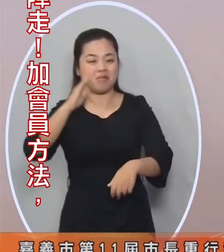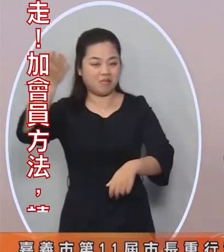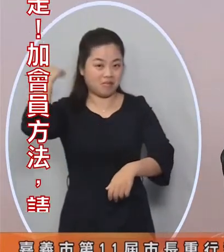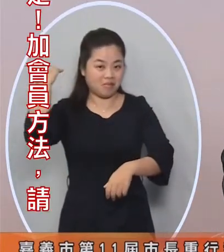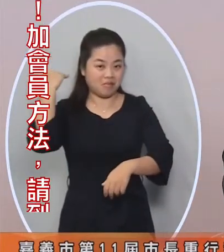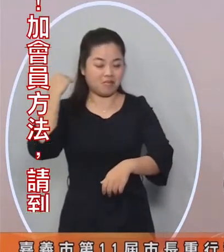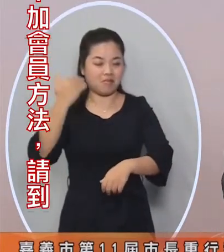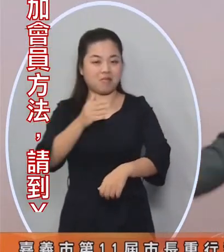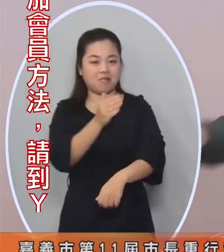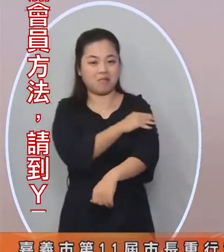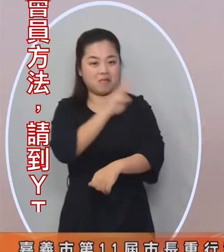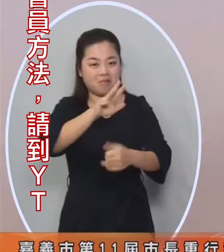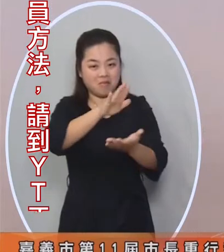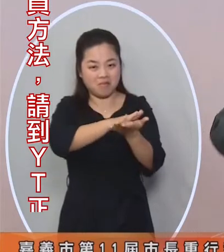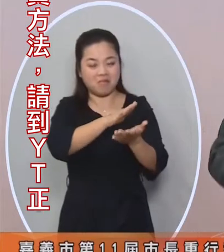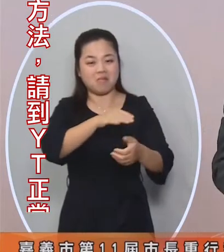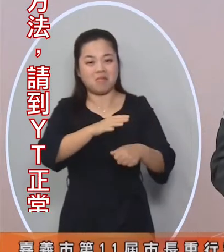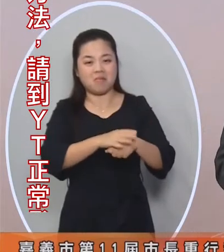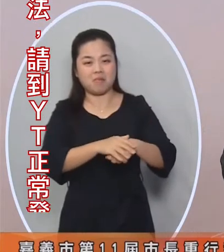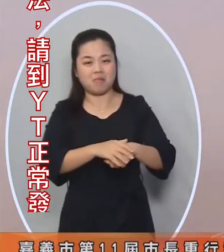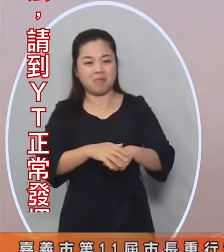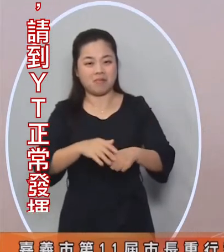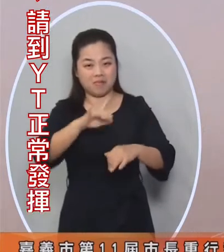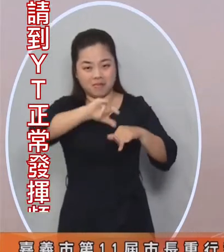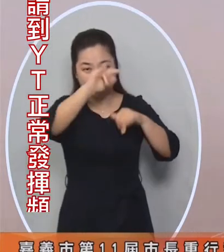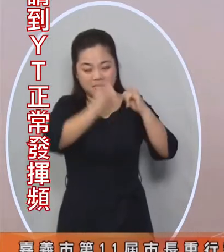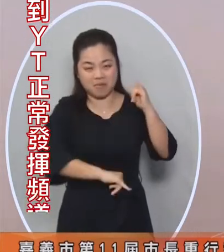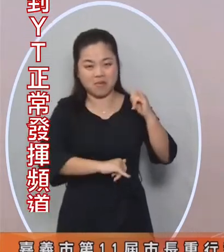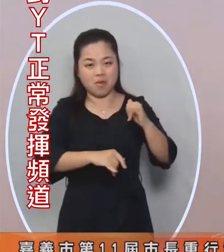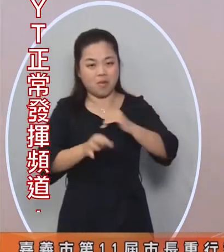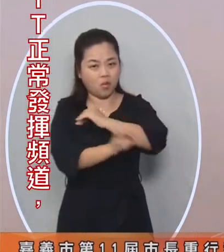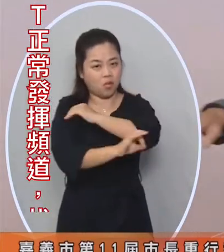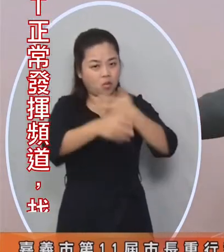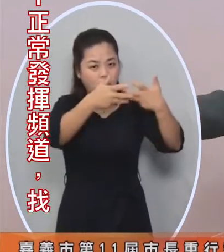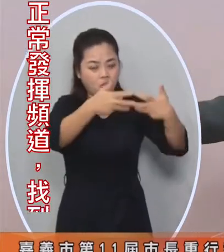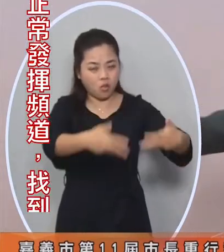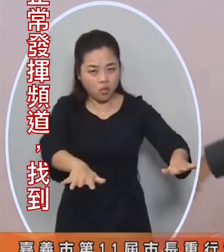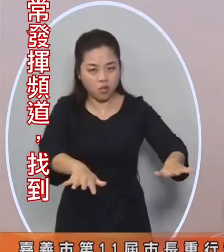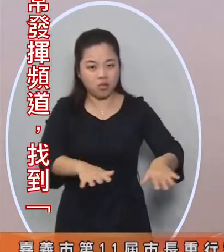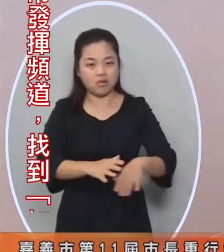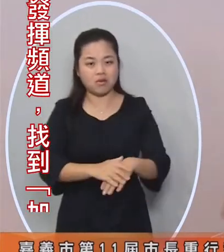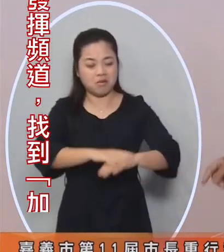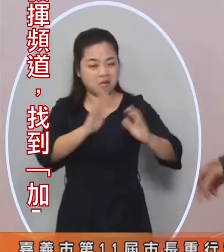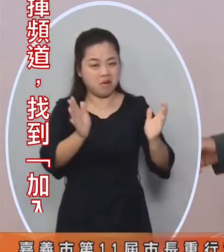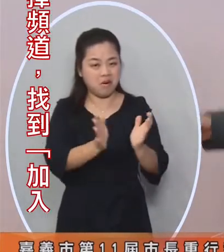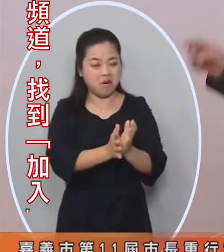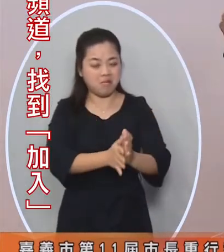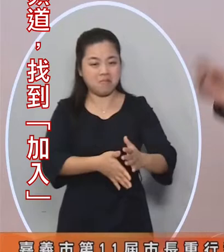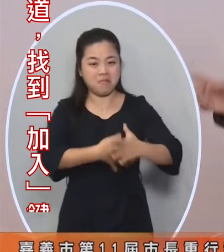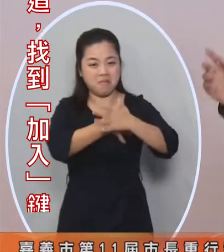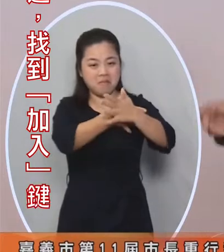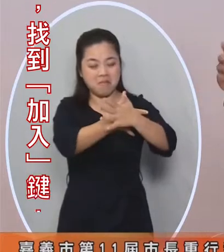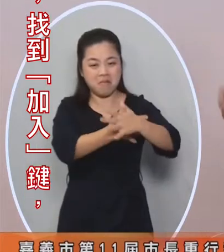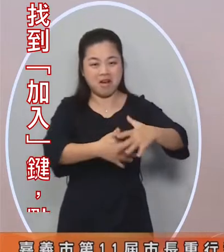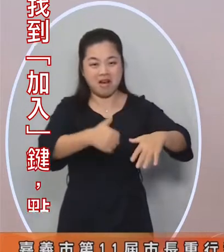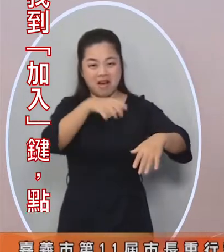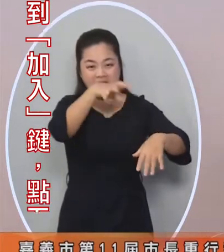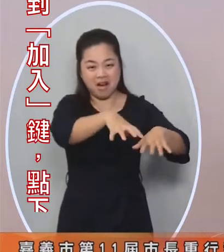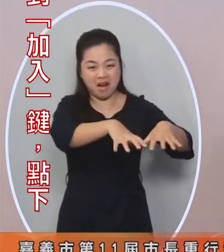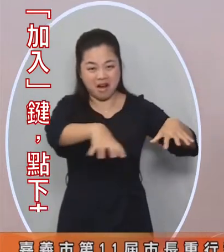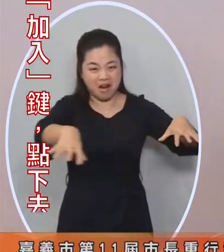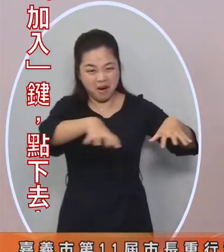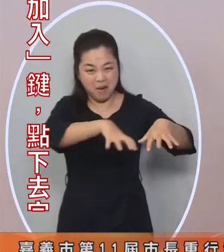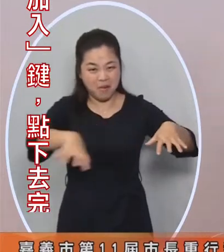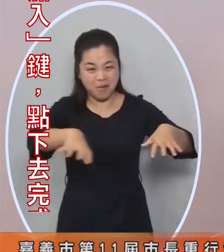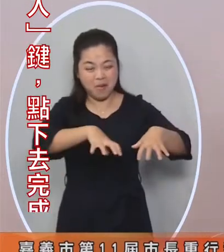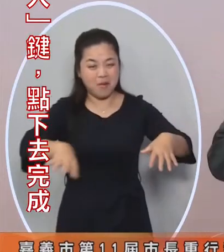啊，迄足侪人要乌死啊！迄是讲台只隆重礼品，啥物百官酒，